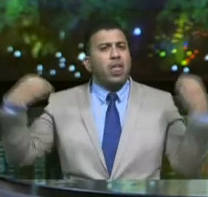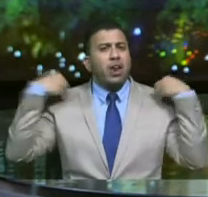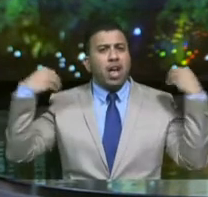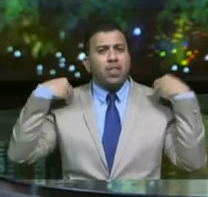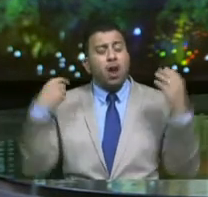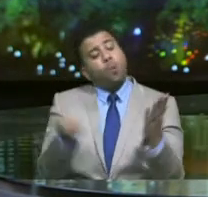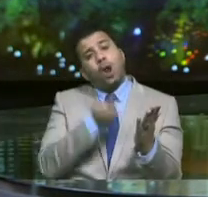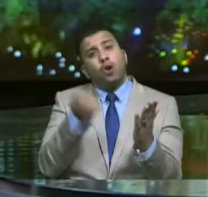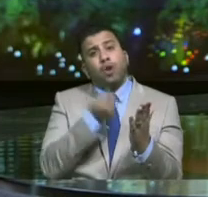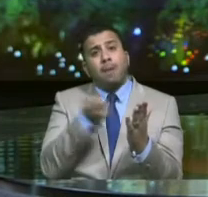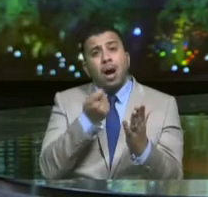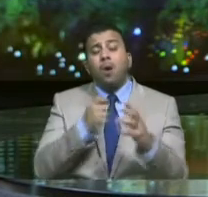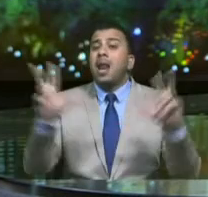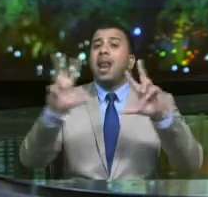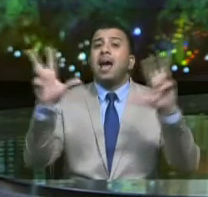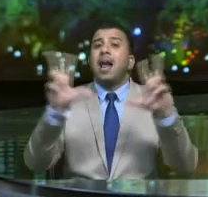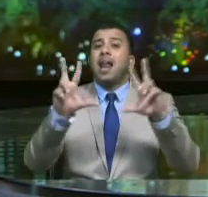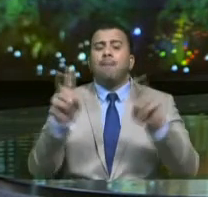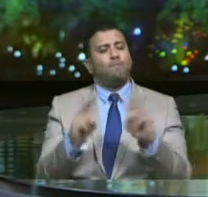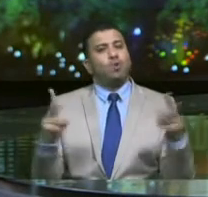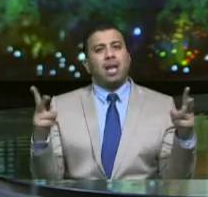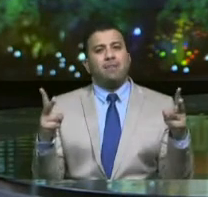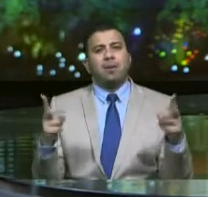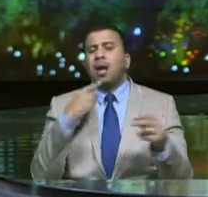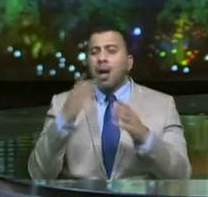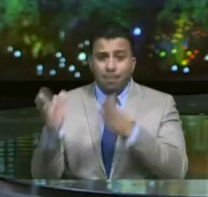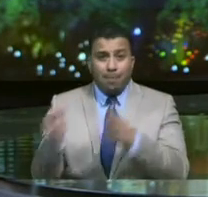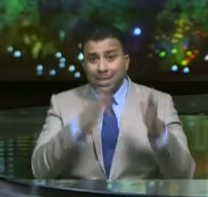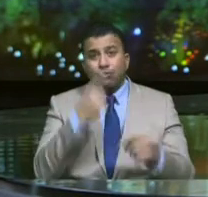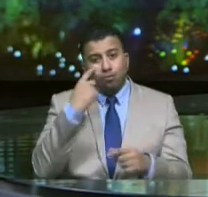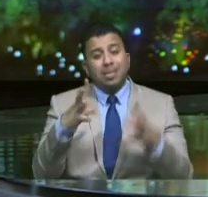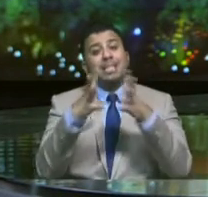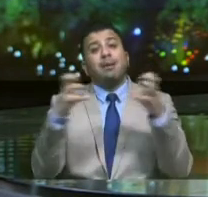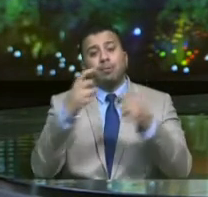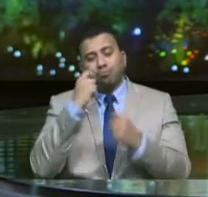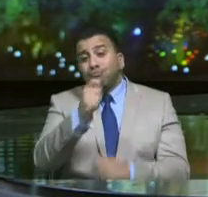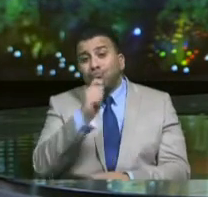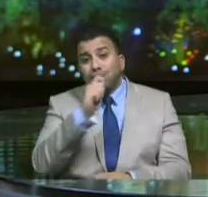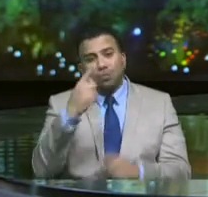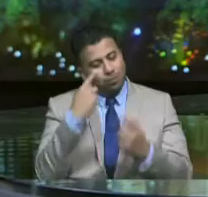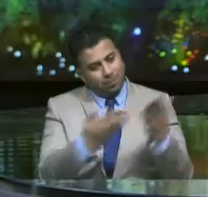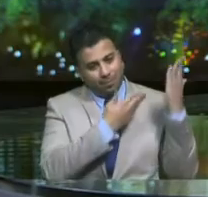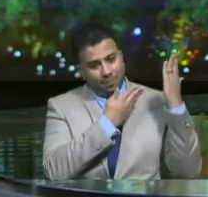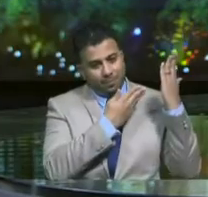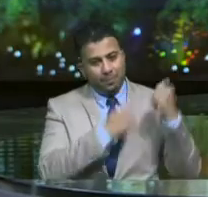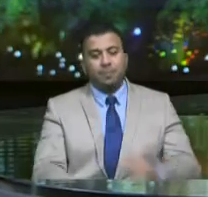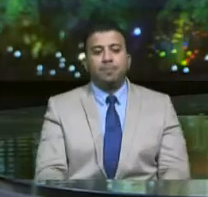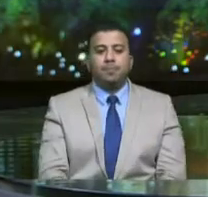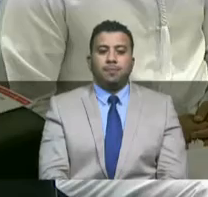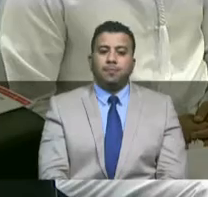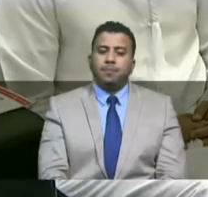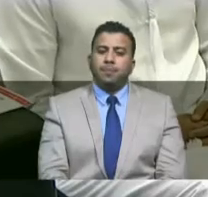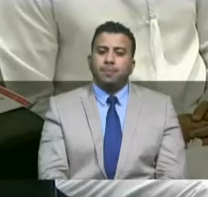الرياضية والأدباء ووسائل الإعلام المختلفة. أما المزيد فتتابعونه في سياق التقرير التالي.